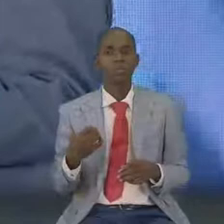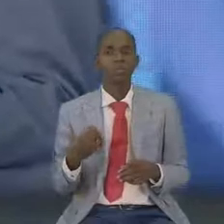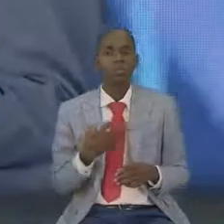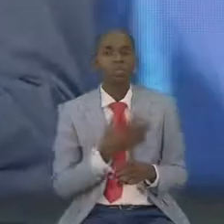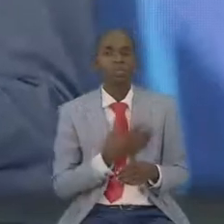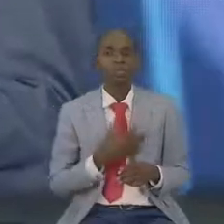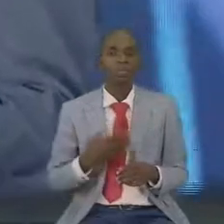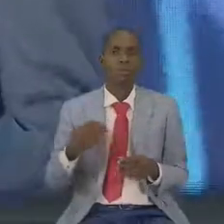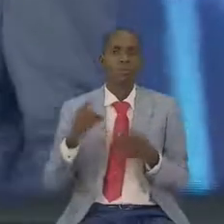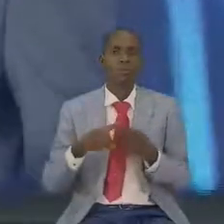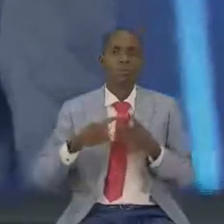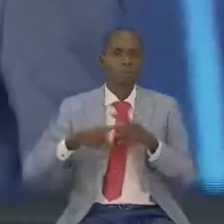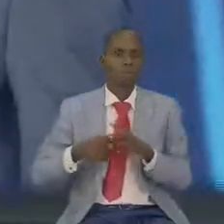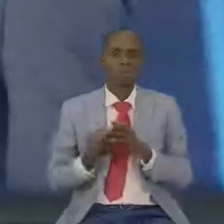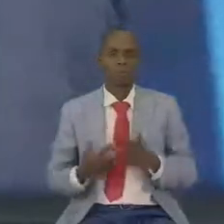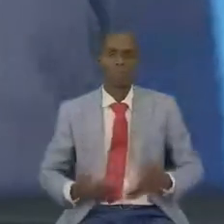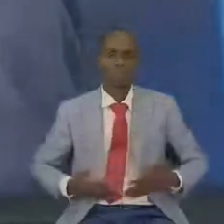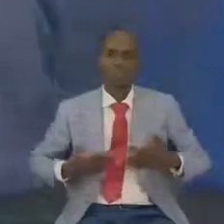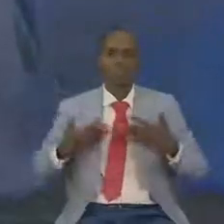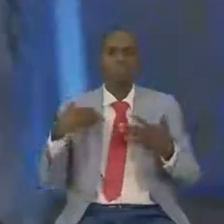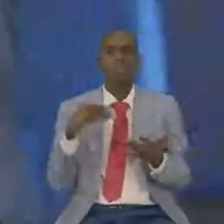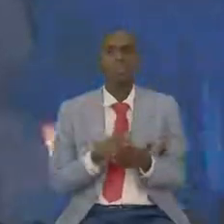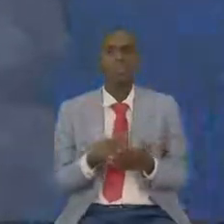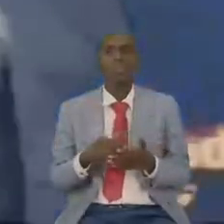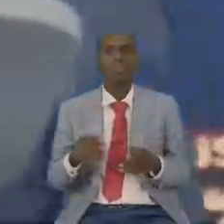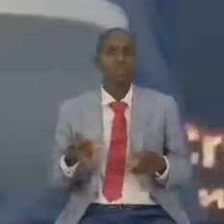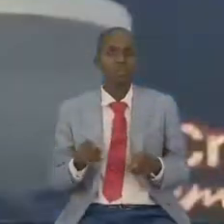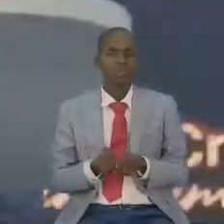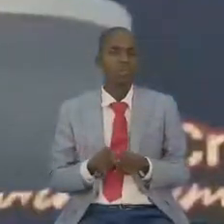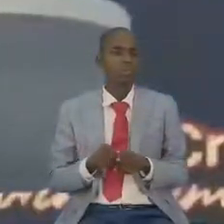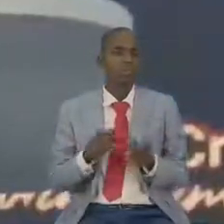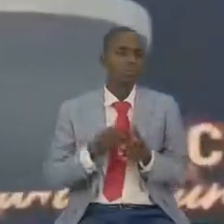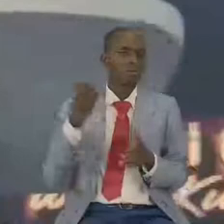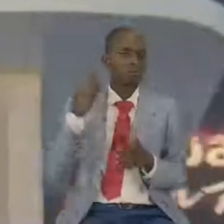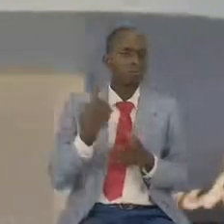vous pousser à reprendre la vie comme c'était la semaine dernière,